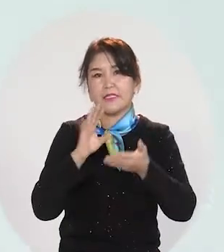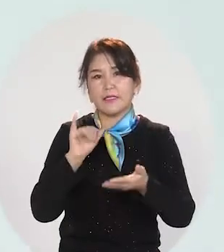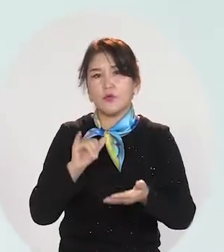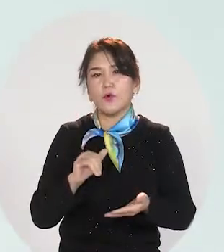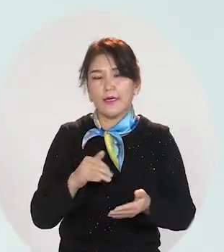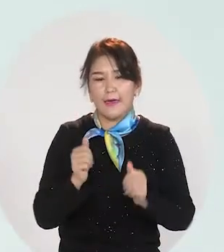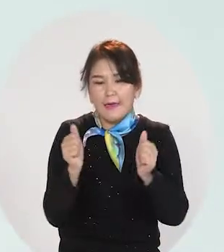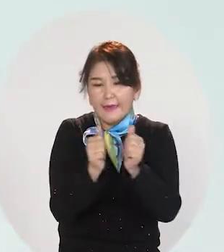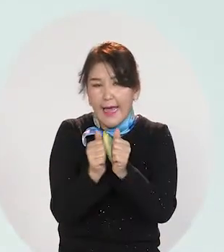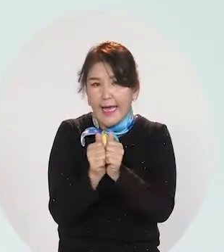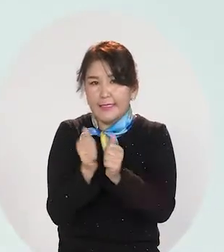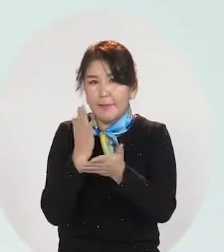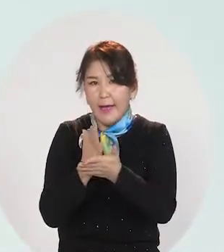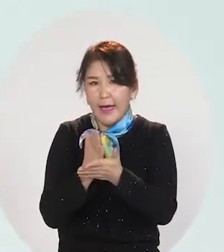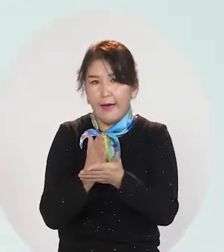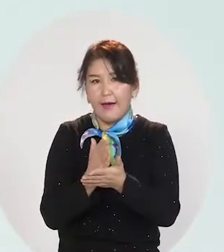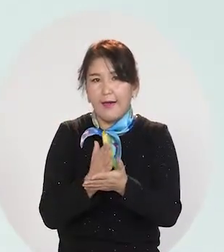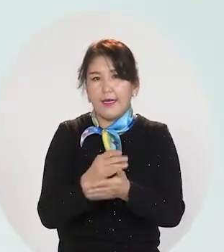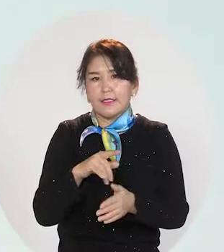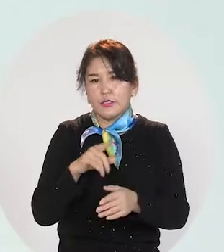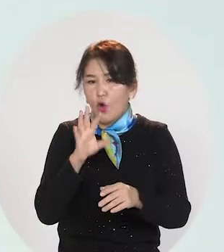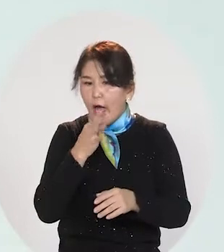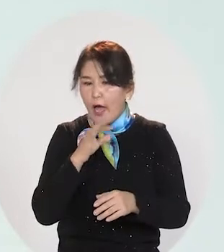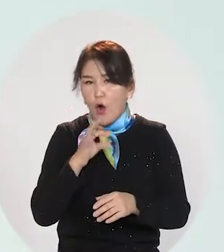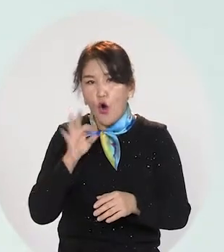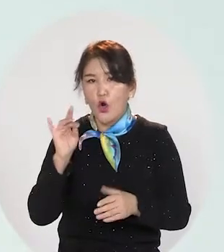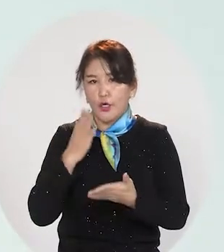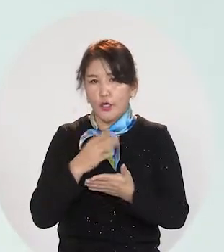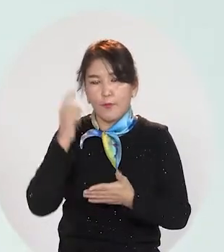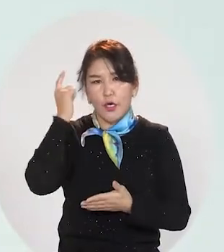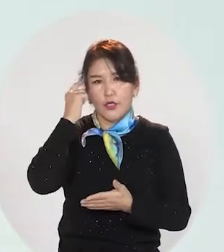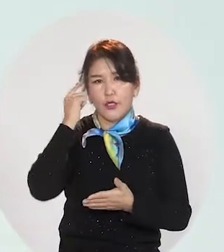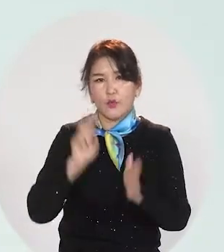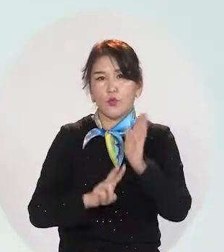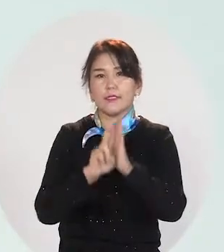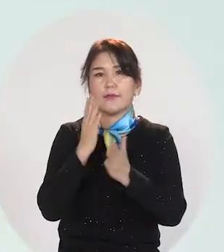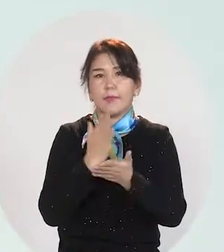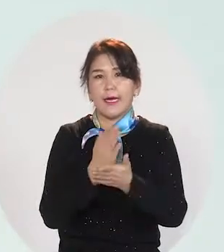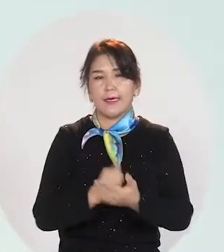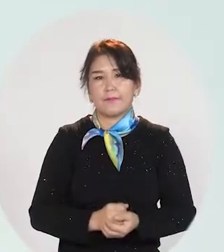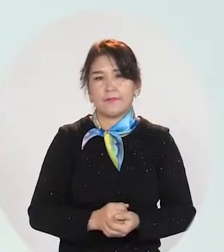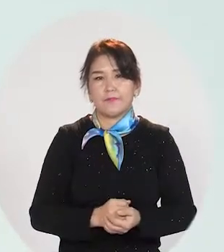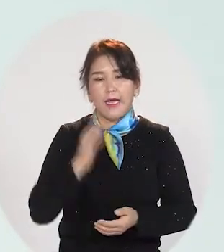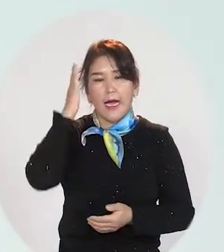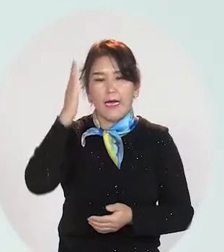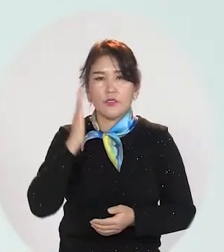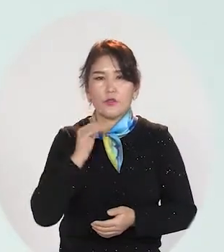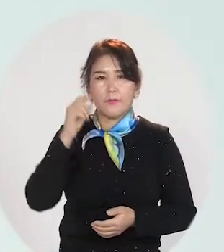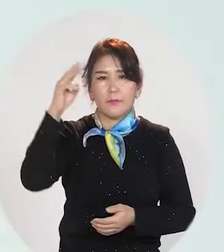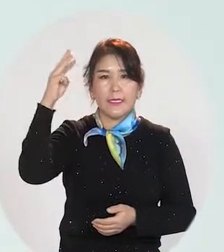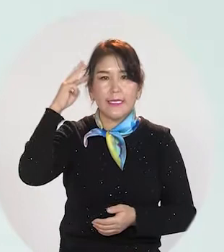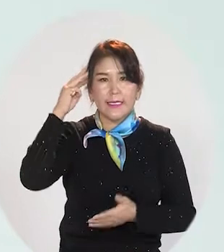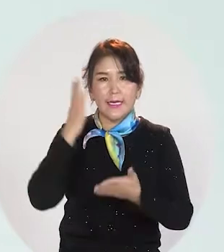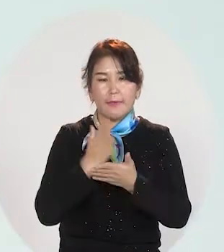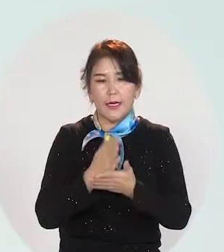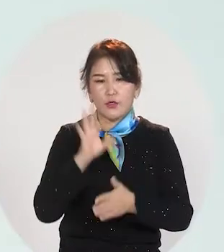байх, амт нөхөр байх гэдгээс арай өөр ойлголт болж ирдэг. Илүүтэй эцэг эхчүүдээс мэдлэгтэй байхыг, хүүхдүүдтэй